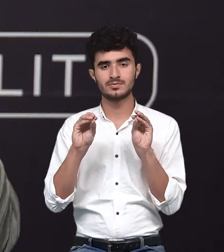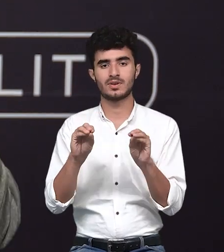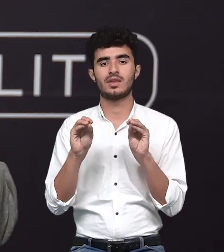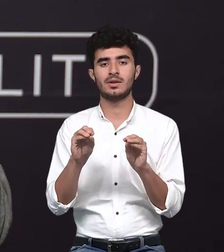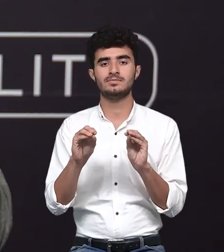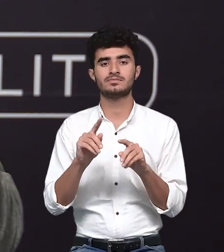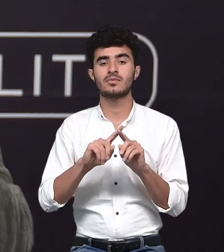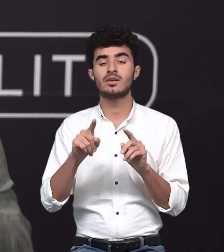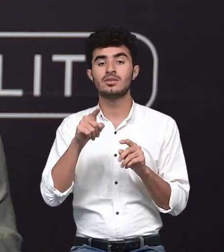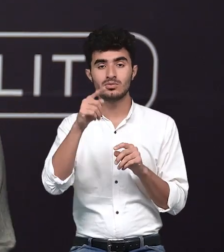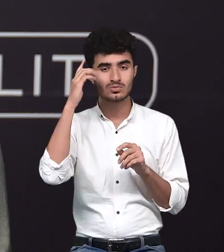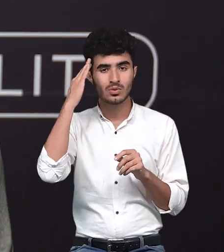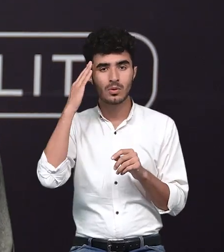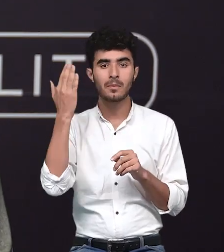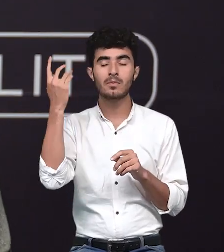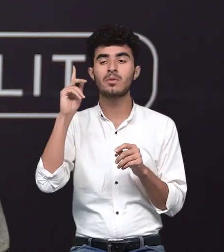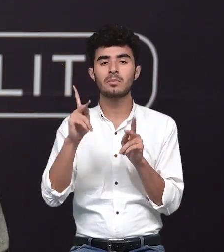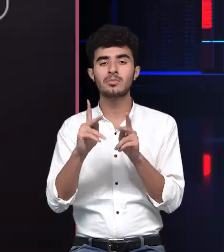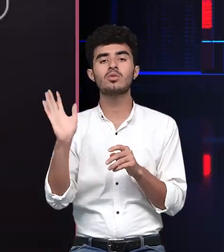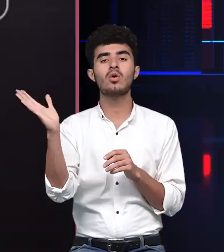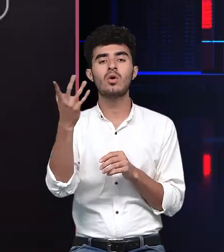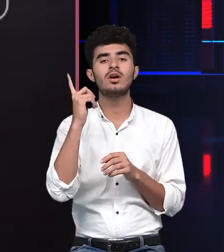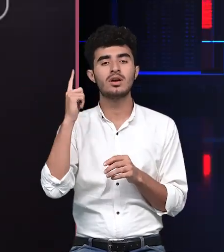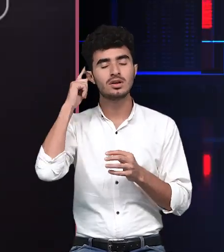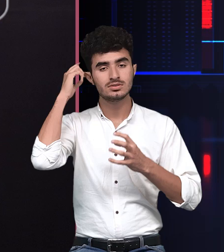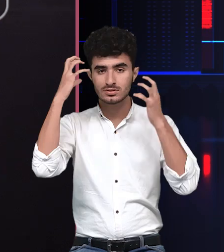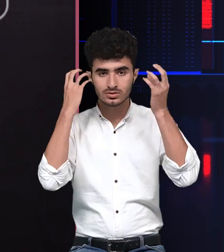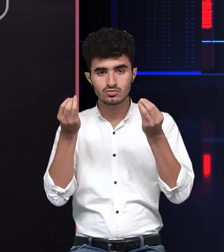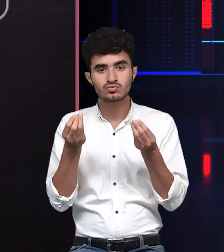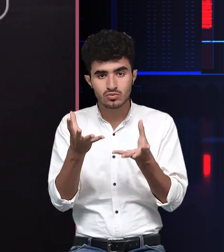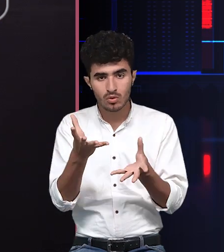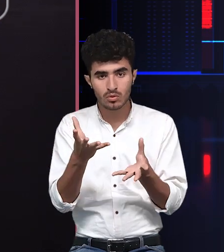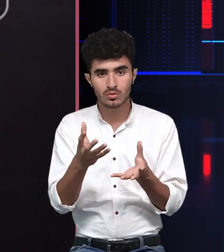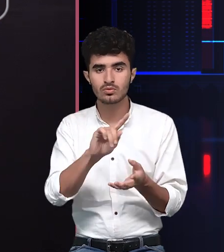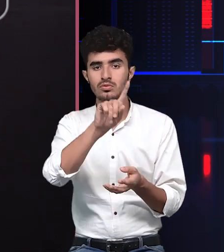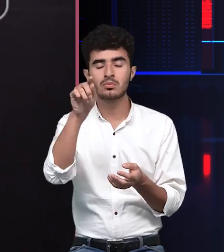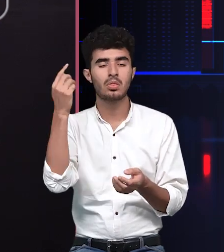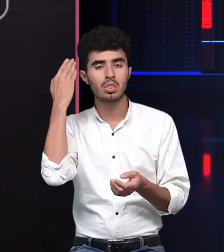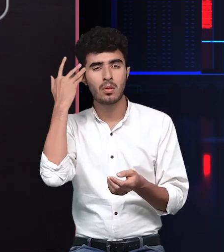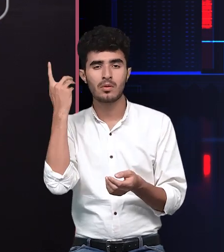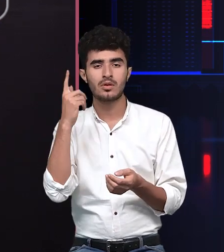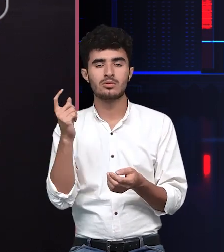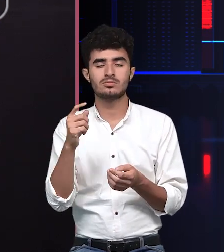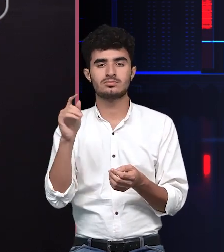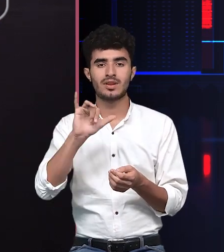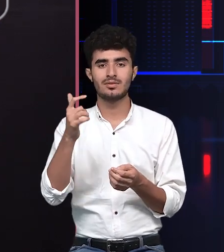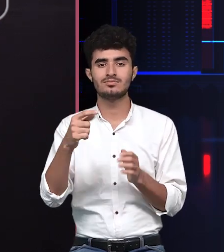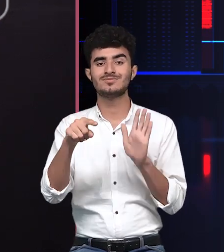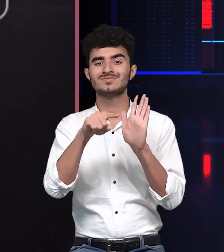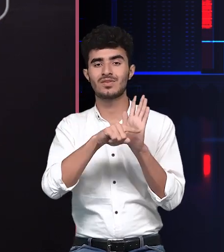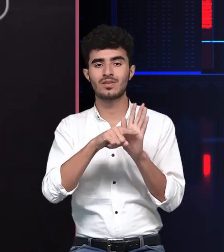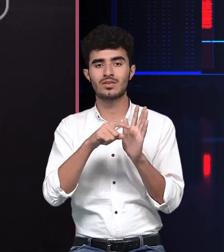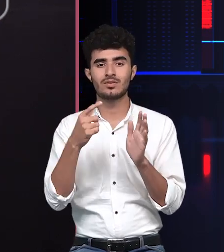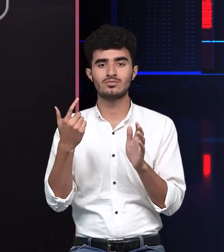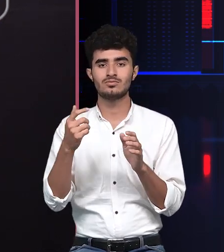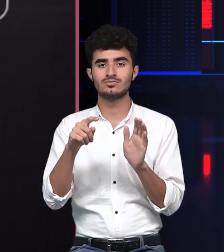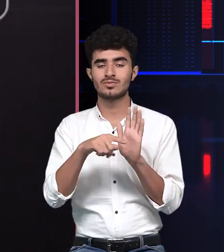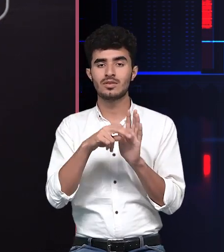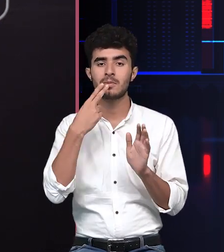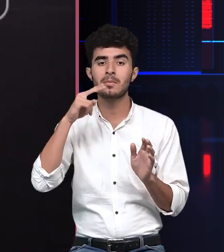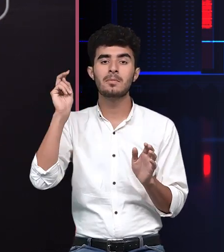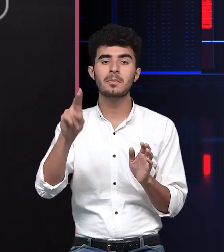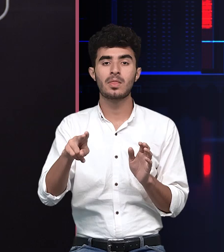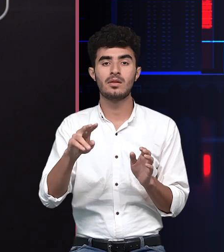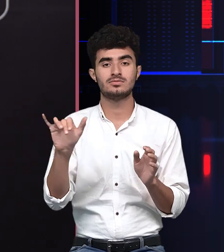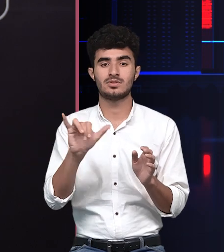कोई बाहर की जो है ना चीज़ ने आके पकड़ लिया इनको। ये नहीं समझा जाता ये कि कोई ये बायोलॉजिकल इशू है या ये